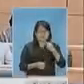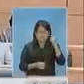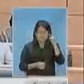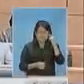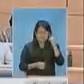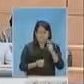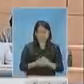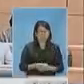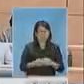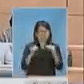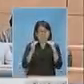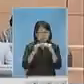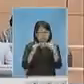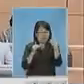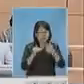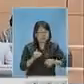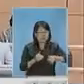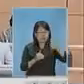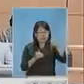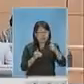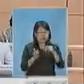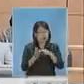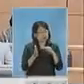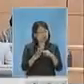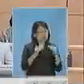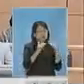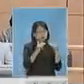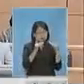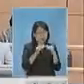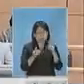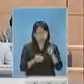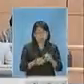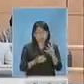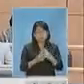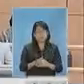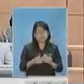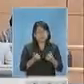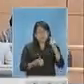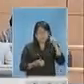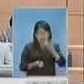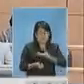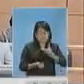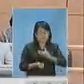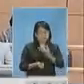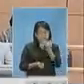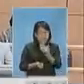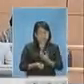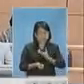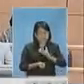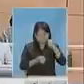ความยุติธรรมของผู้ชนะผมว่าปัญหาวันนี้มันอยู่ที่ความอาฆาตและพิษยาของผู้แพ้